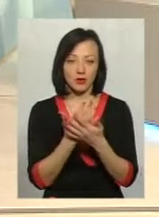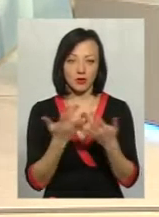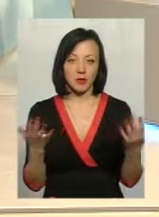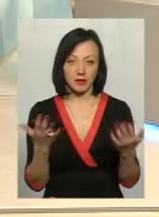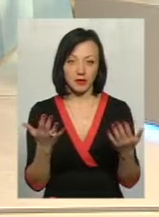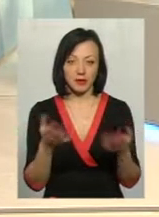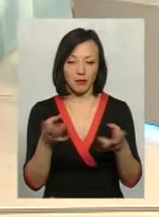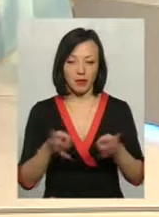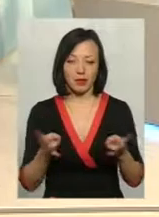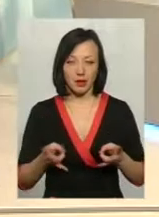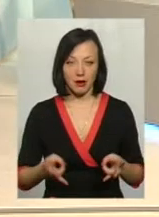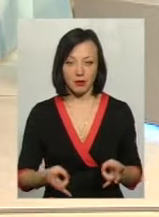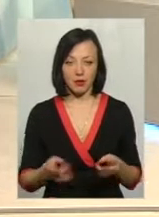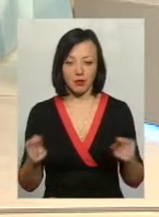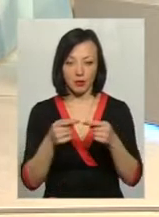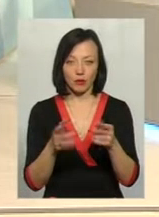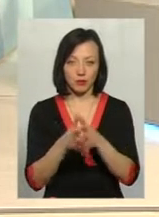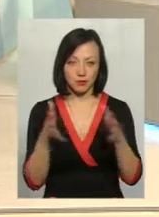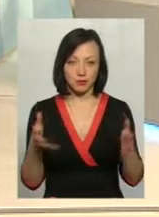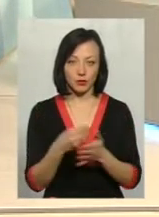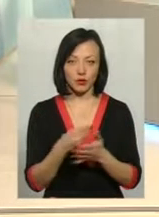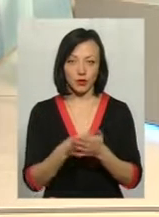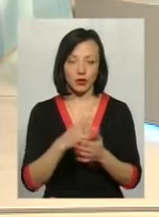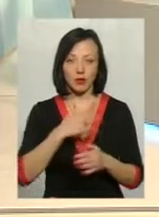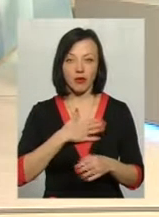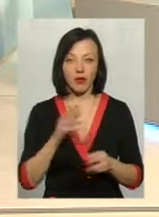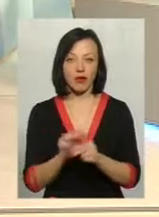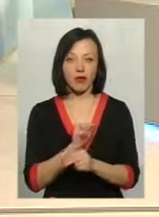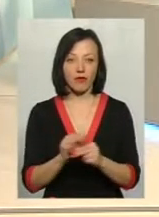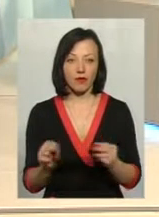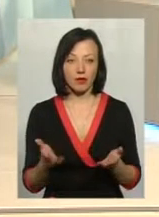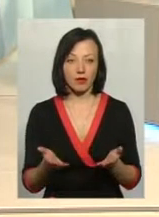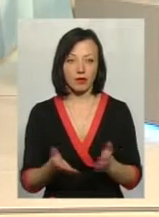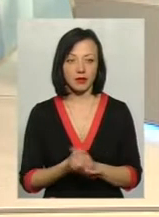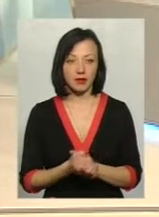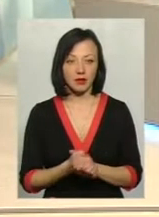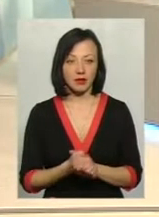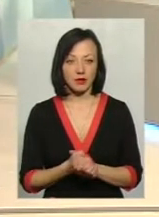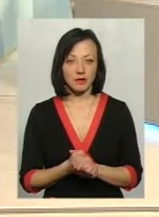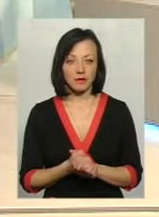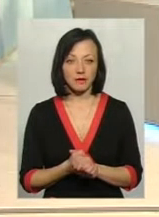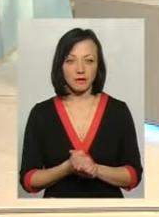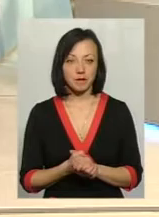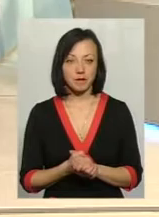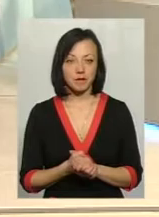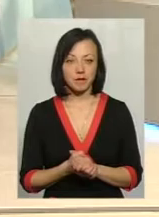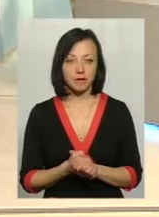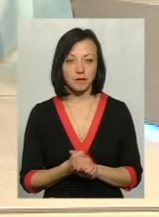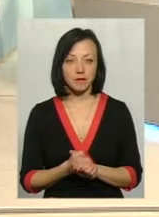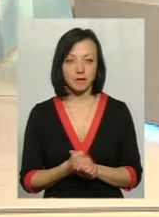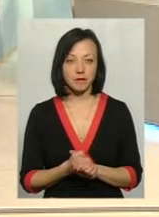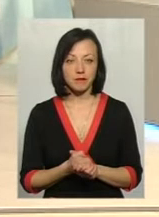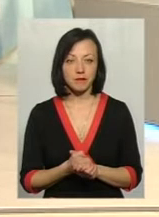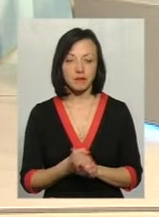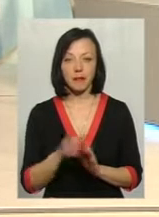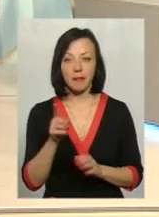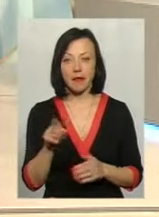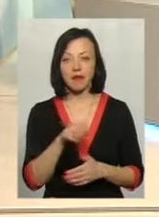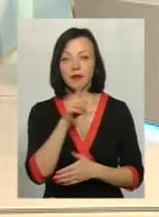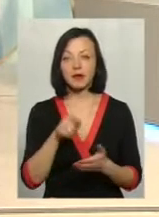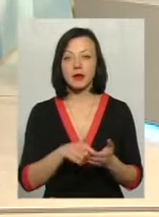різноманітних потреб, відповідно, роздути бюджет на моє лікування. Ну, теоретично. Ви питали про контроль. Угу.